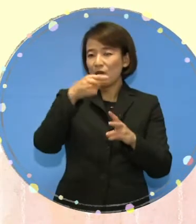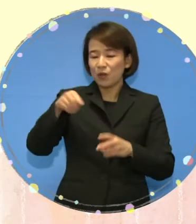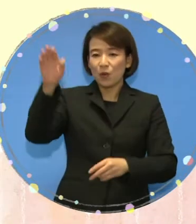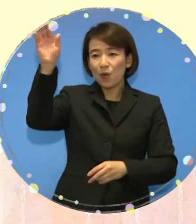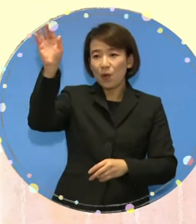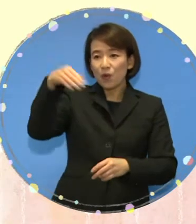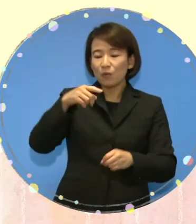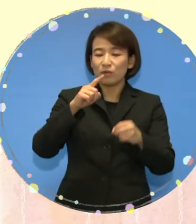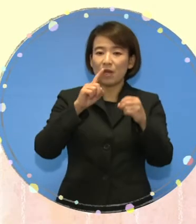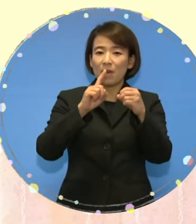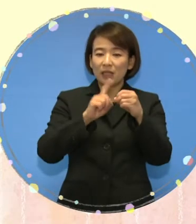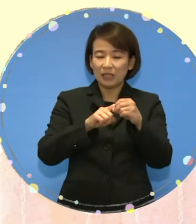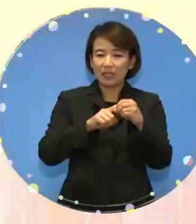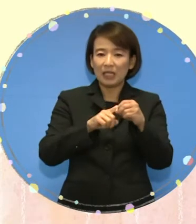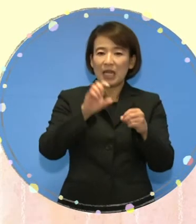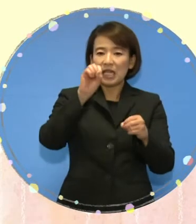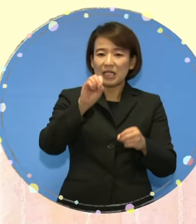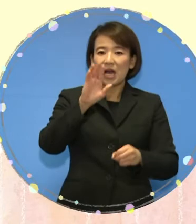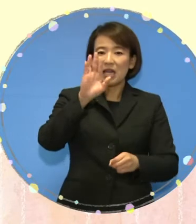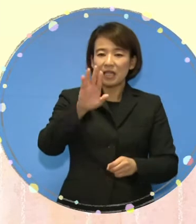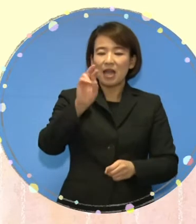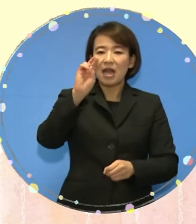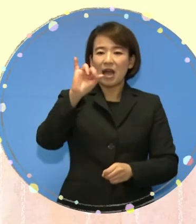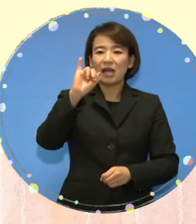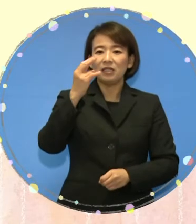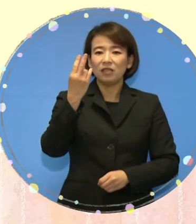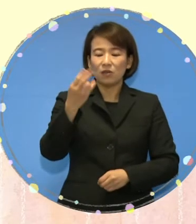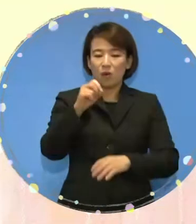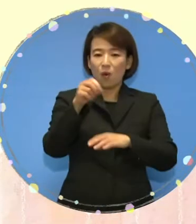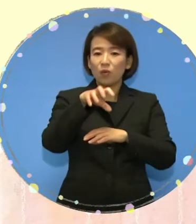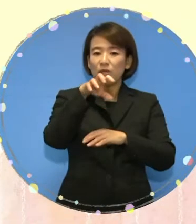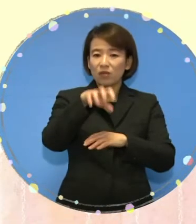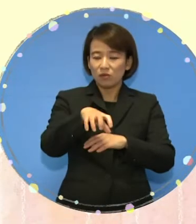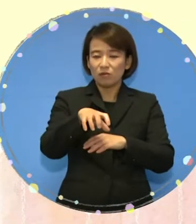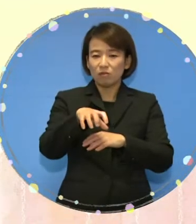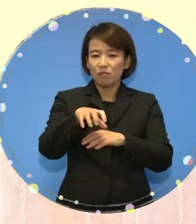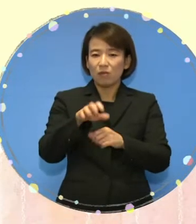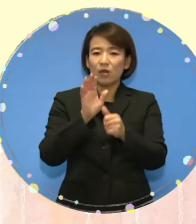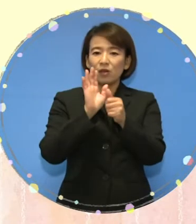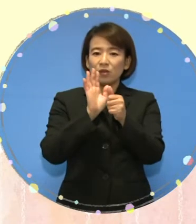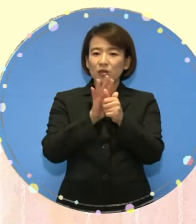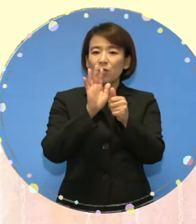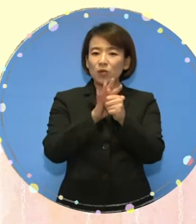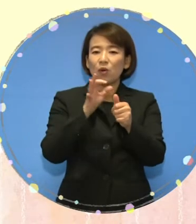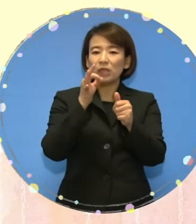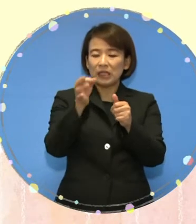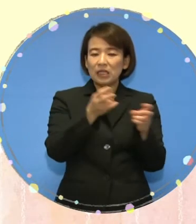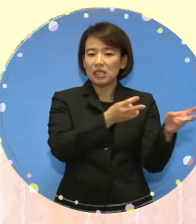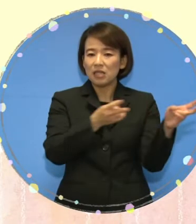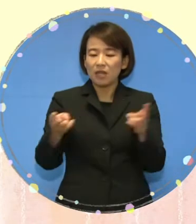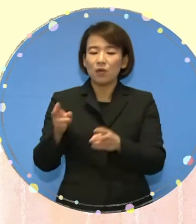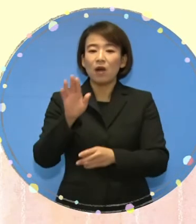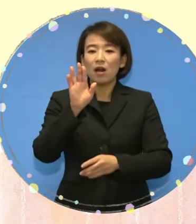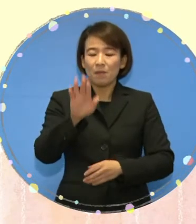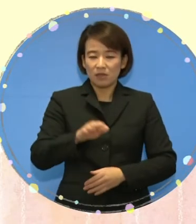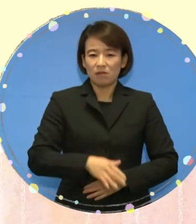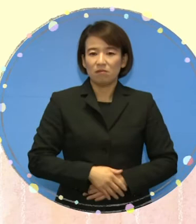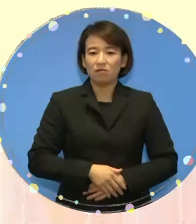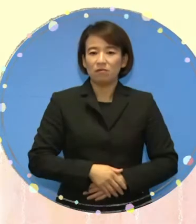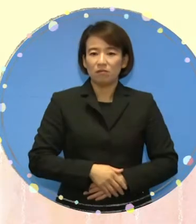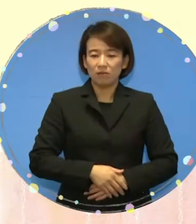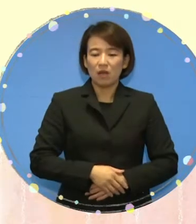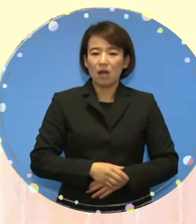呼び込むためサテライトうりつという地支援事業補助金を創設を致しました